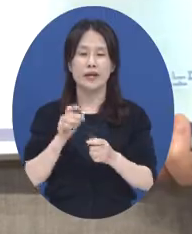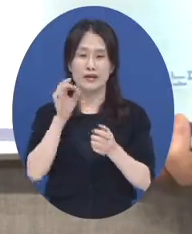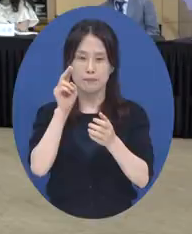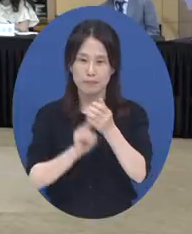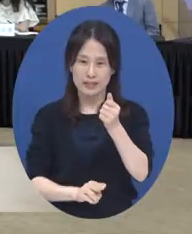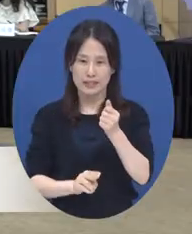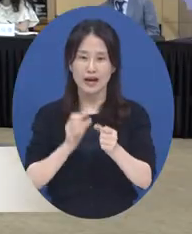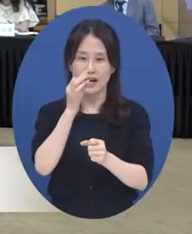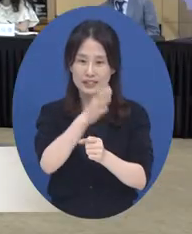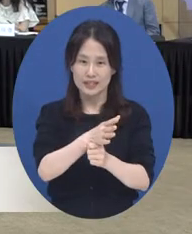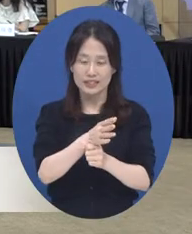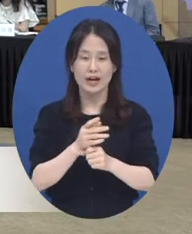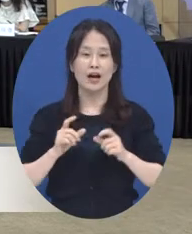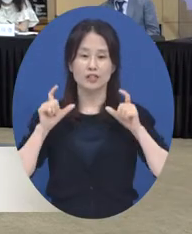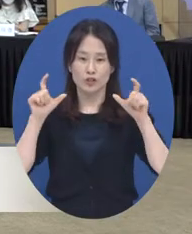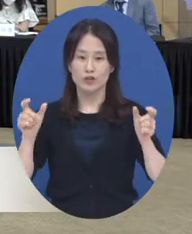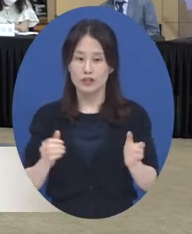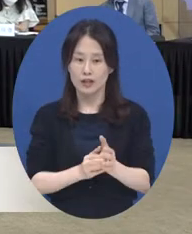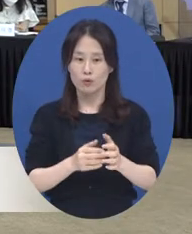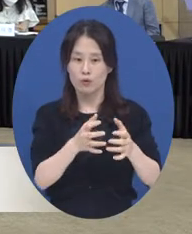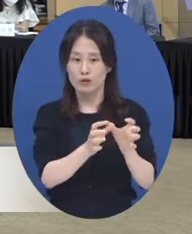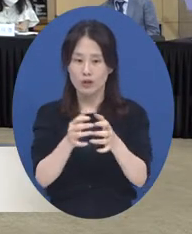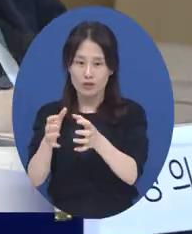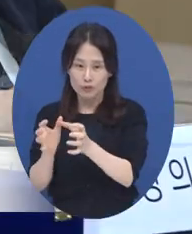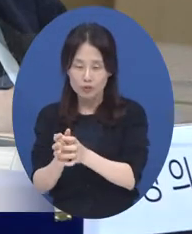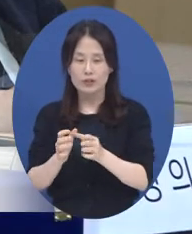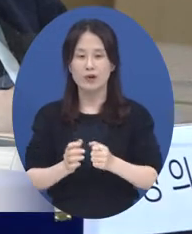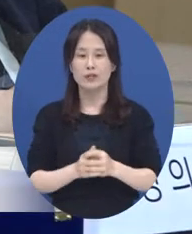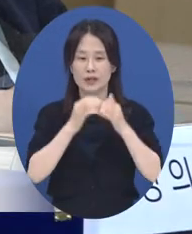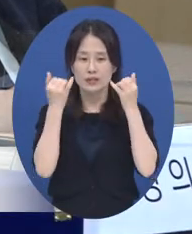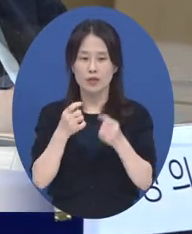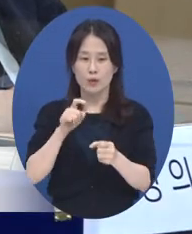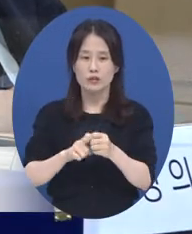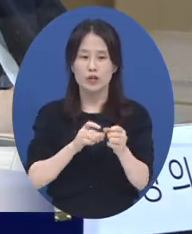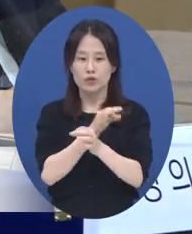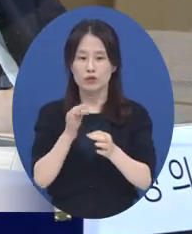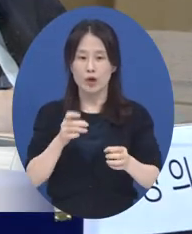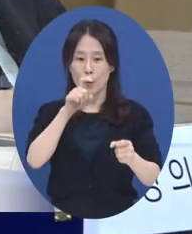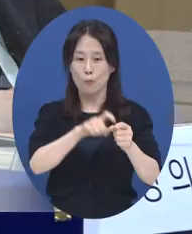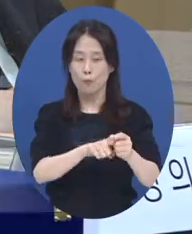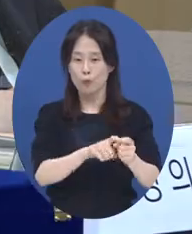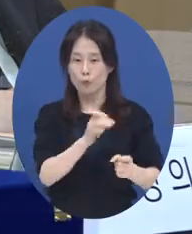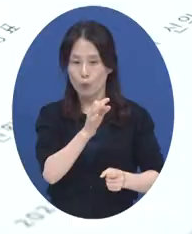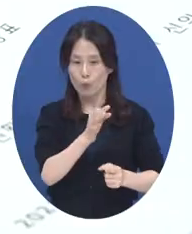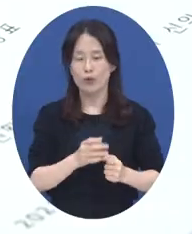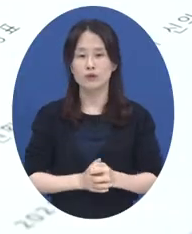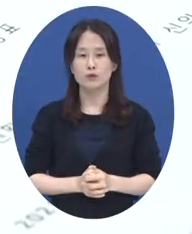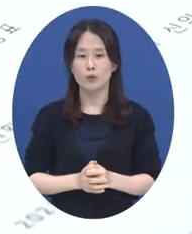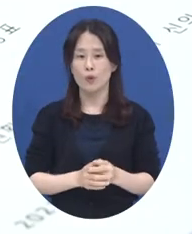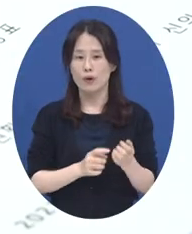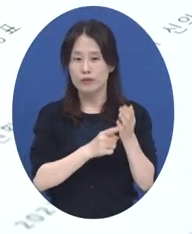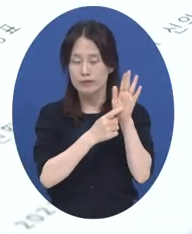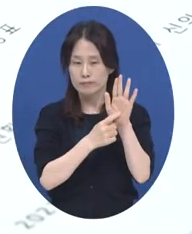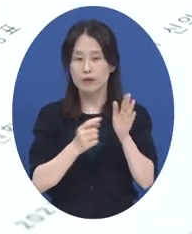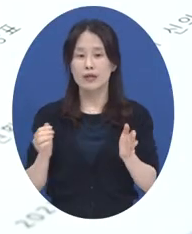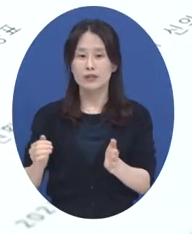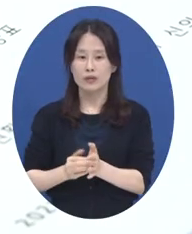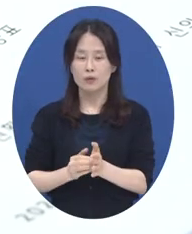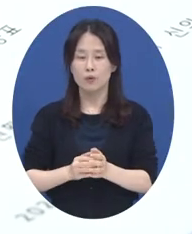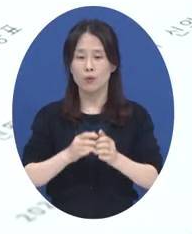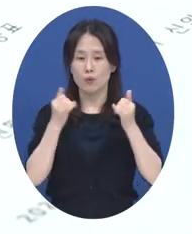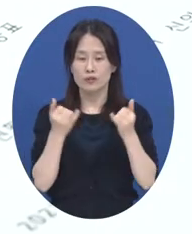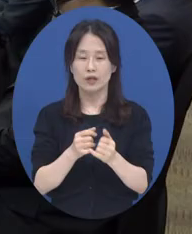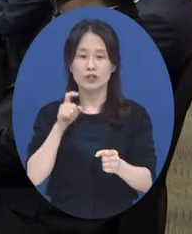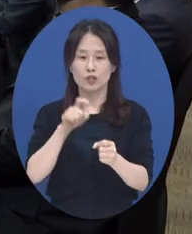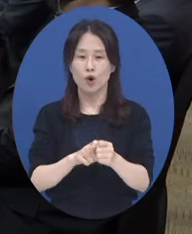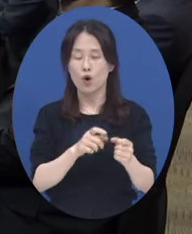하고 기관별로 연도별 사회적 경제 공공구매 목표액과 실적을 공표하며 사회적 경제 우선